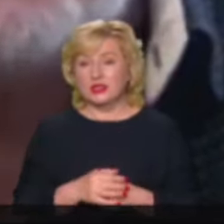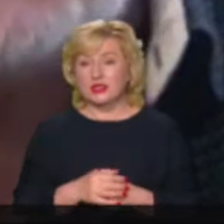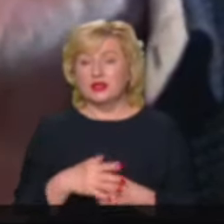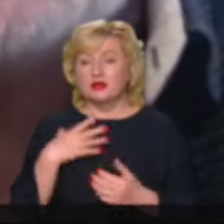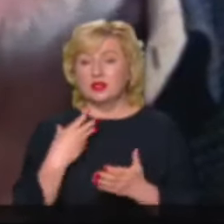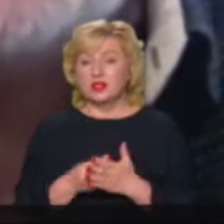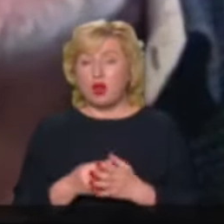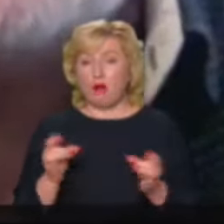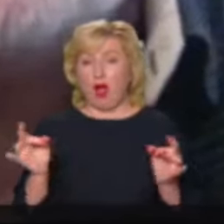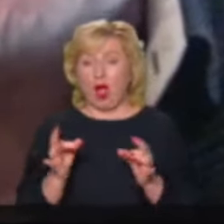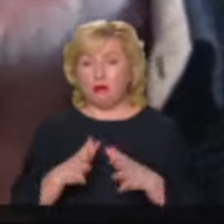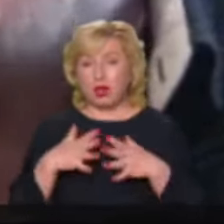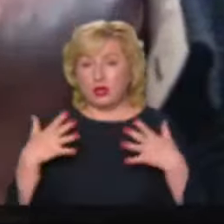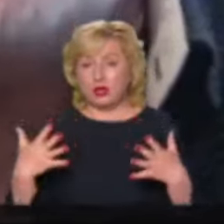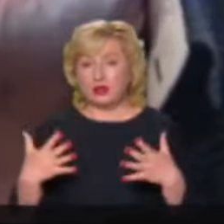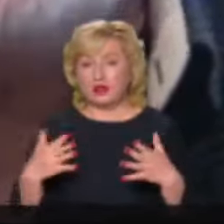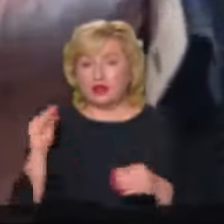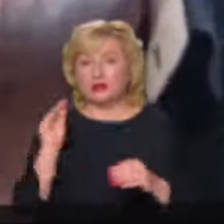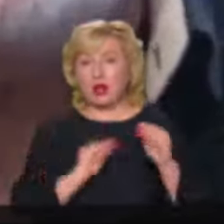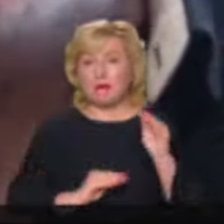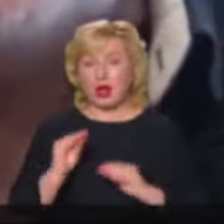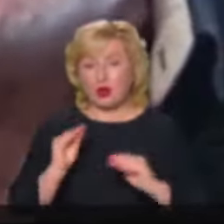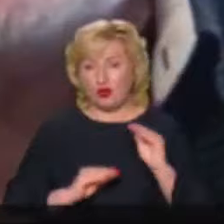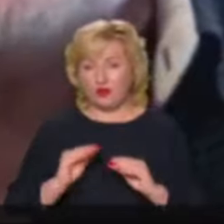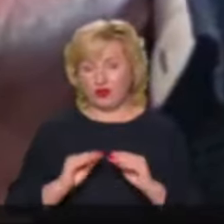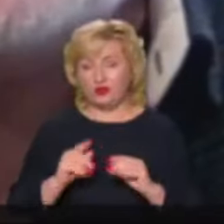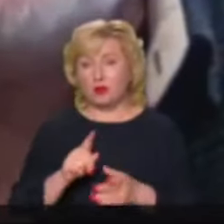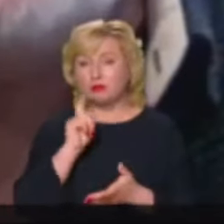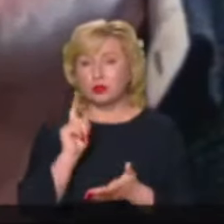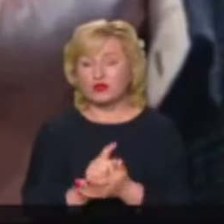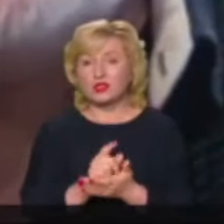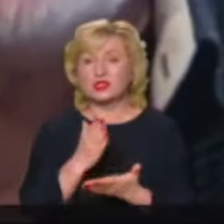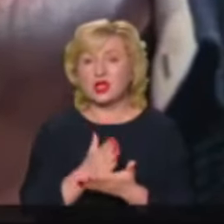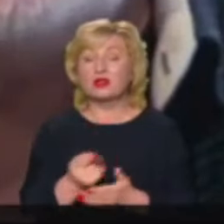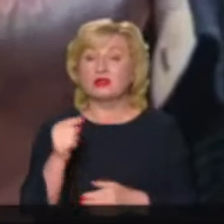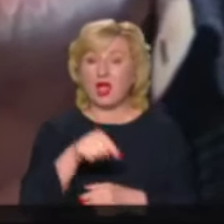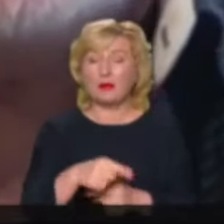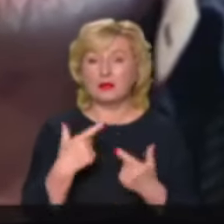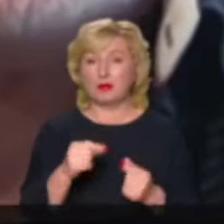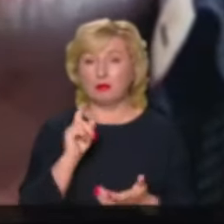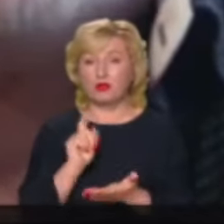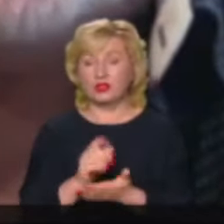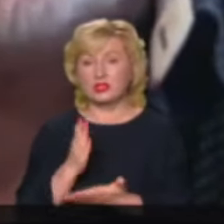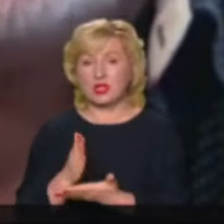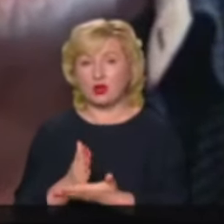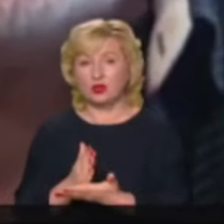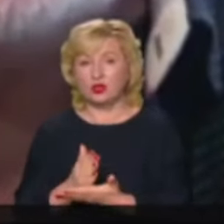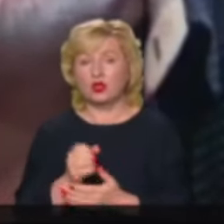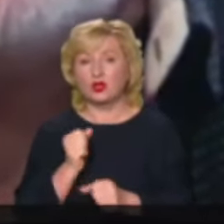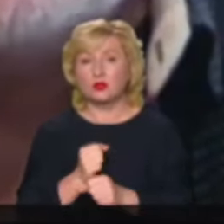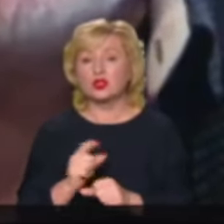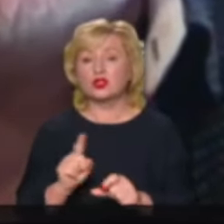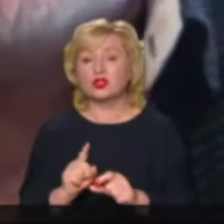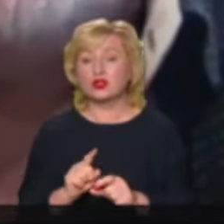своєму габариті запакована. Та? Вона повинна знаходитись там, де вона повинна знаходитись. Робити щось